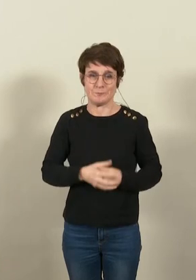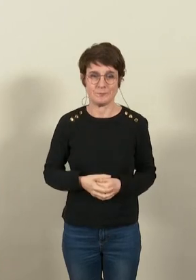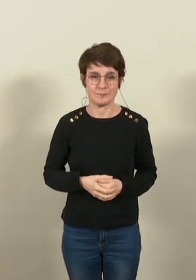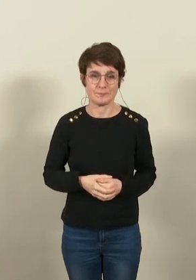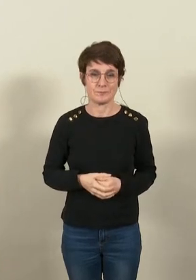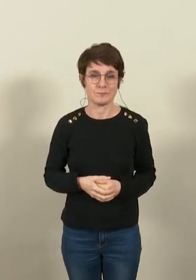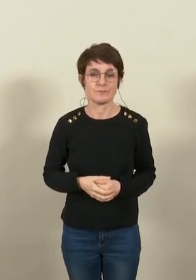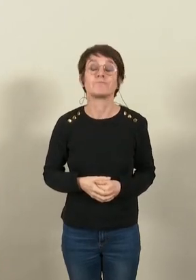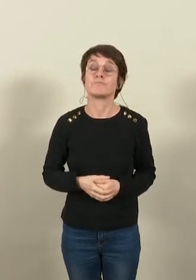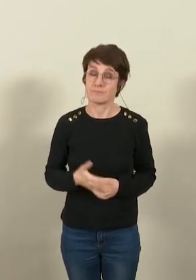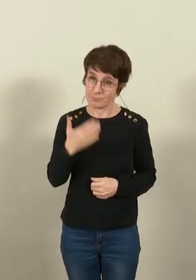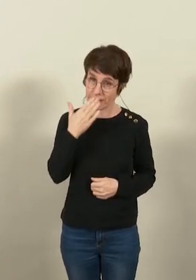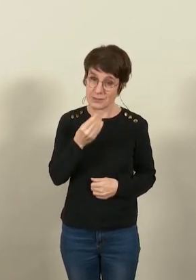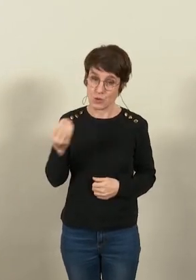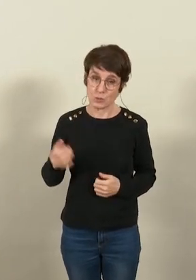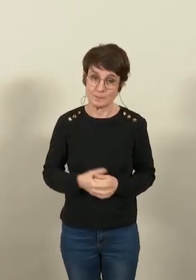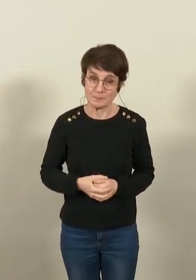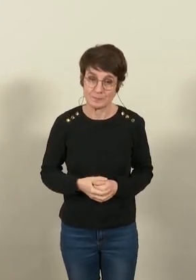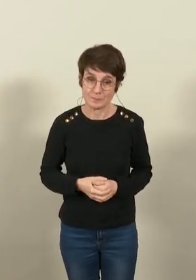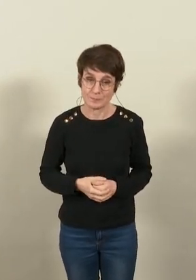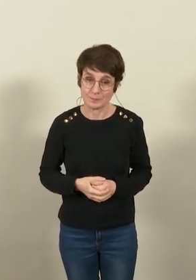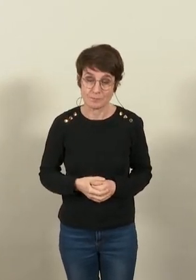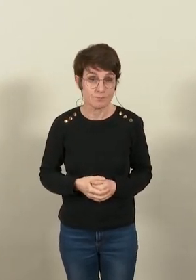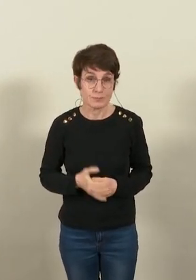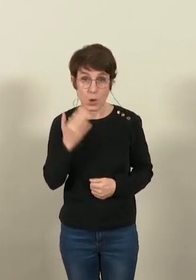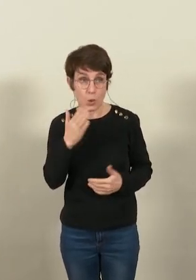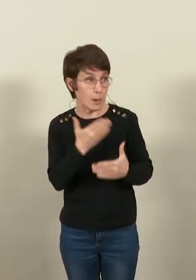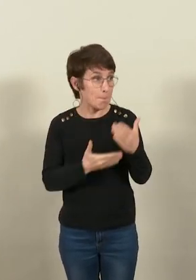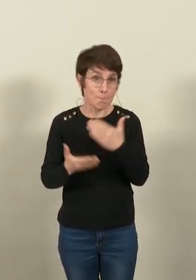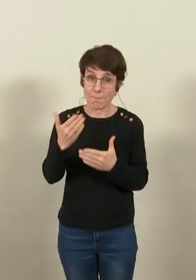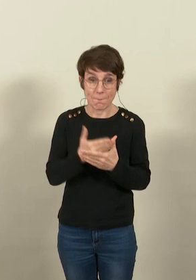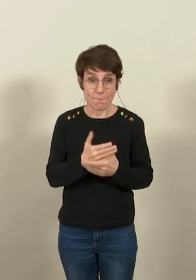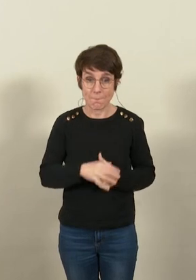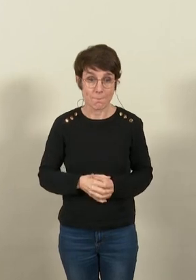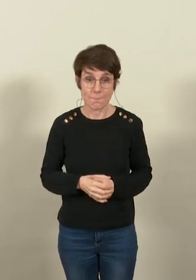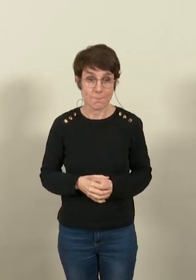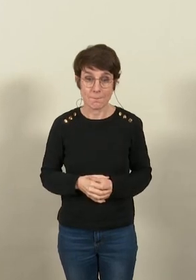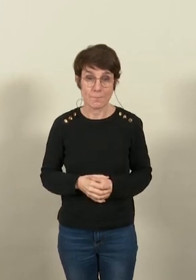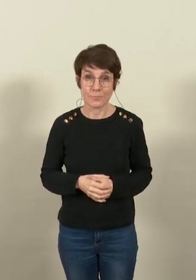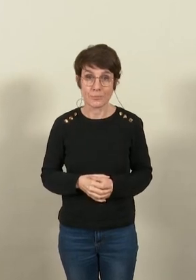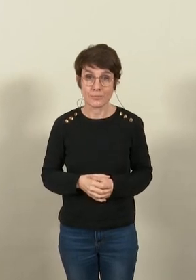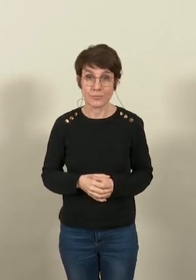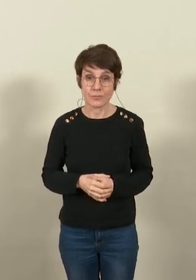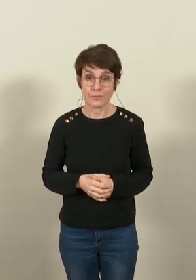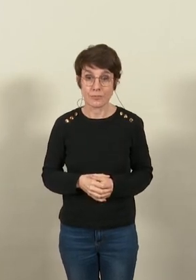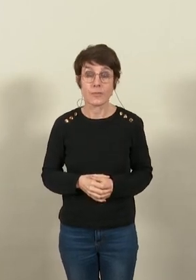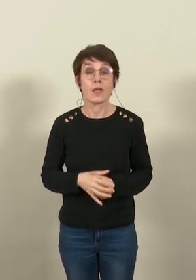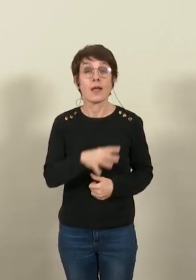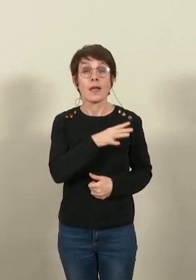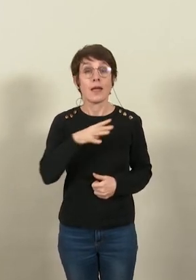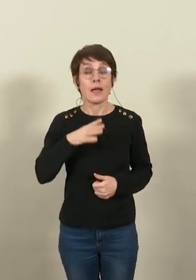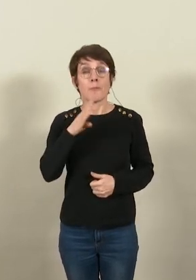merci beaucoup euh pas d'autres prise de parole non peêtre une réponse de Madame